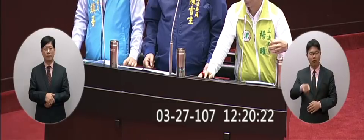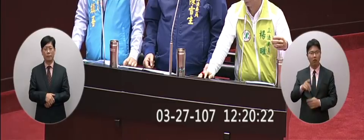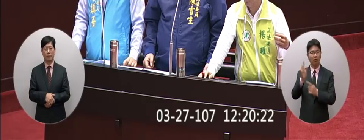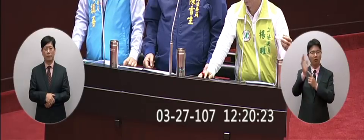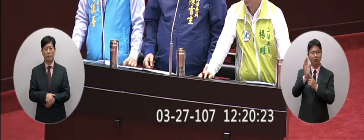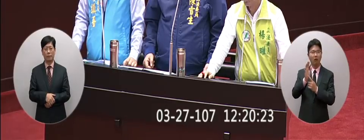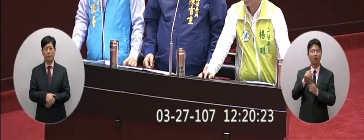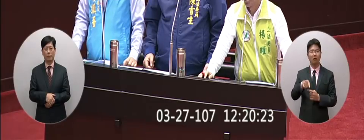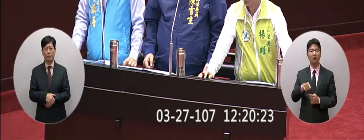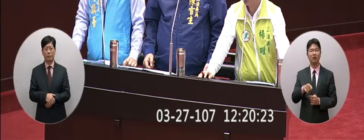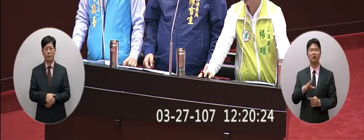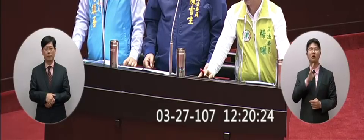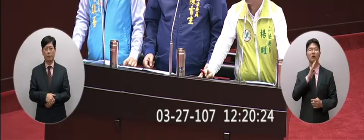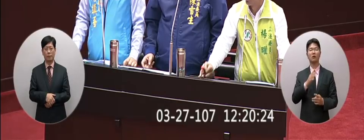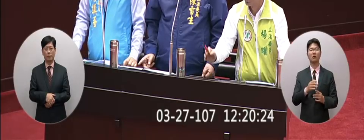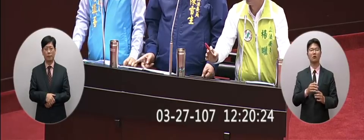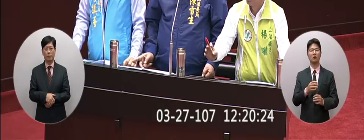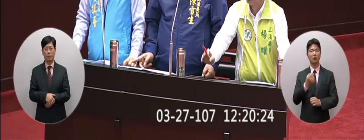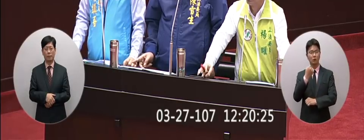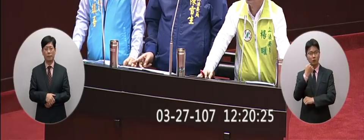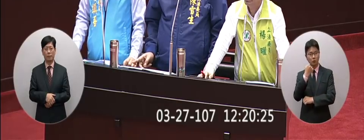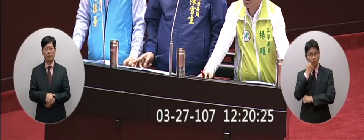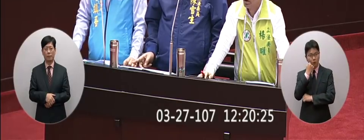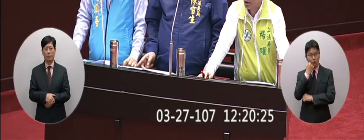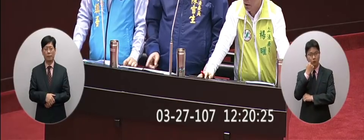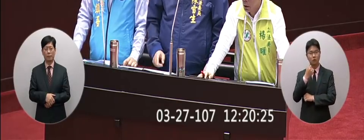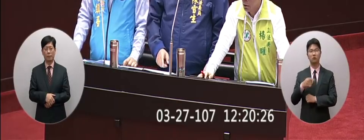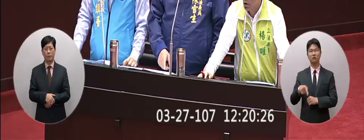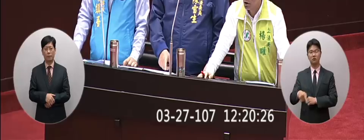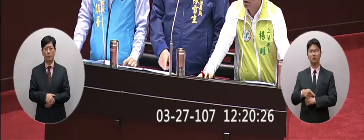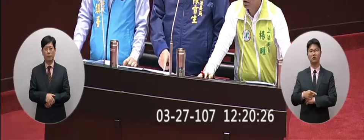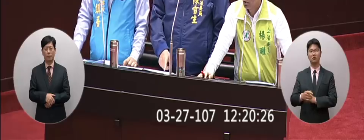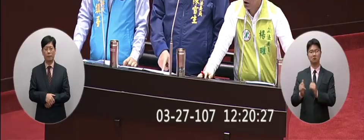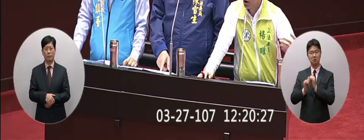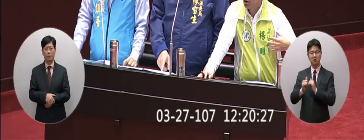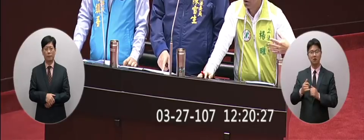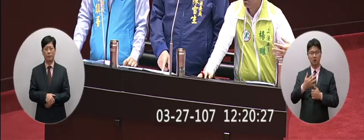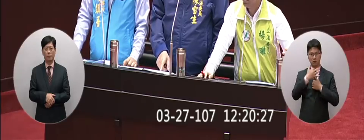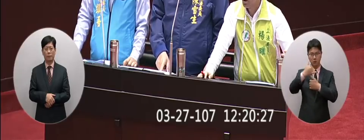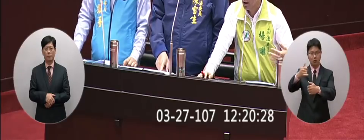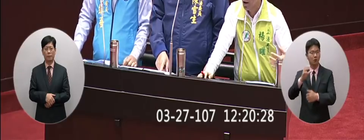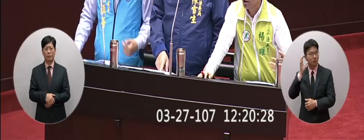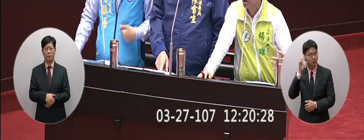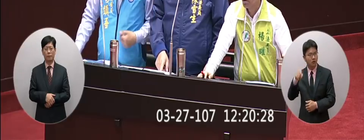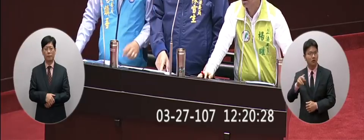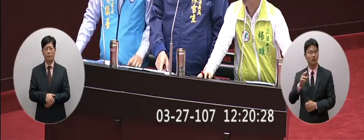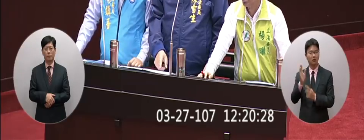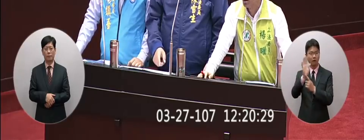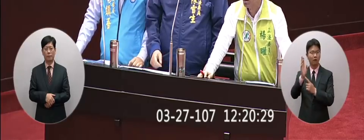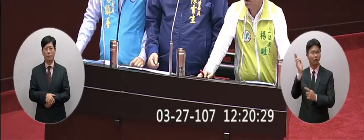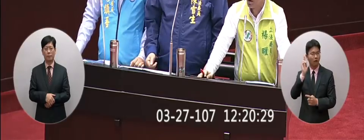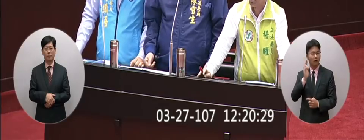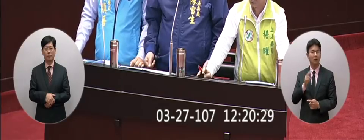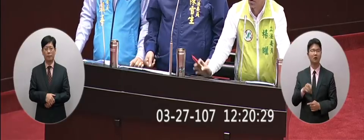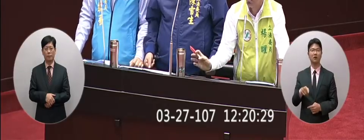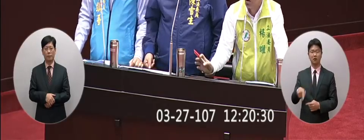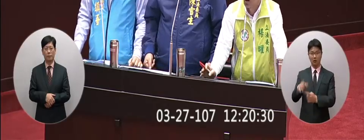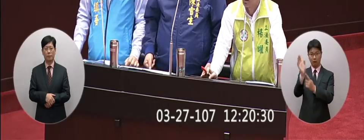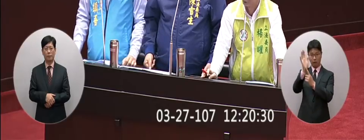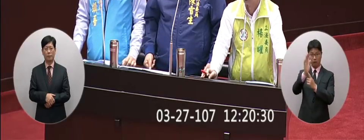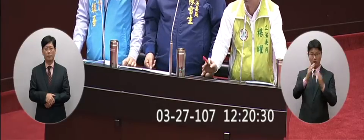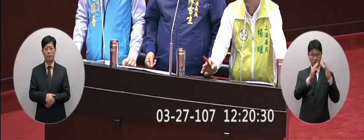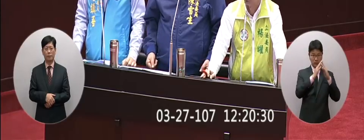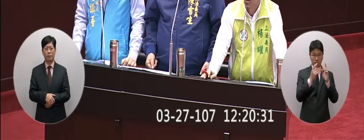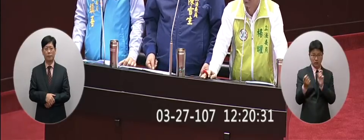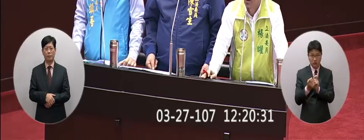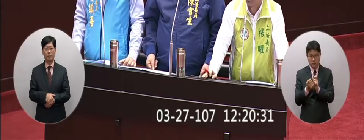被乡亲早去听哈，那个确实距离民宅太近，这个问题杨政委员